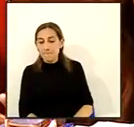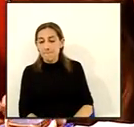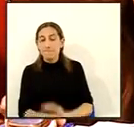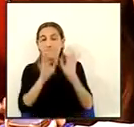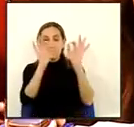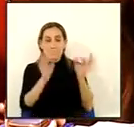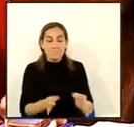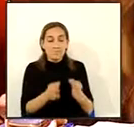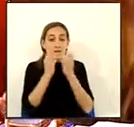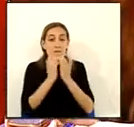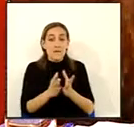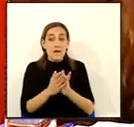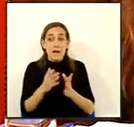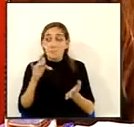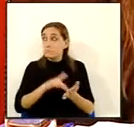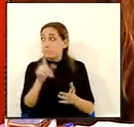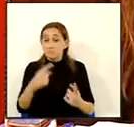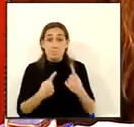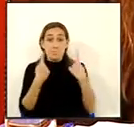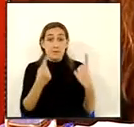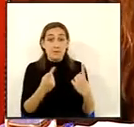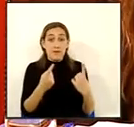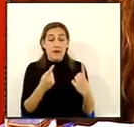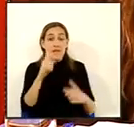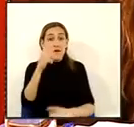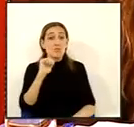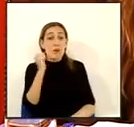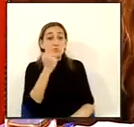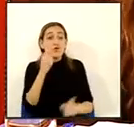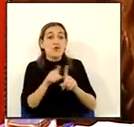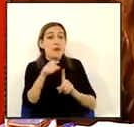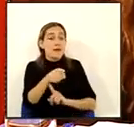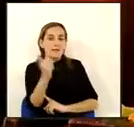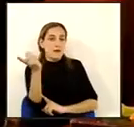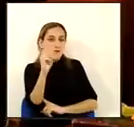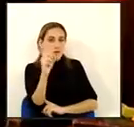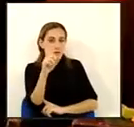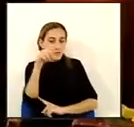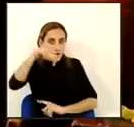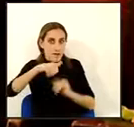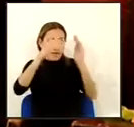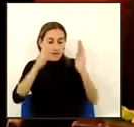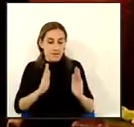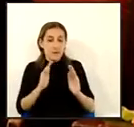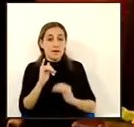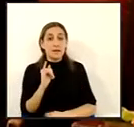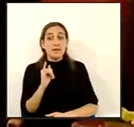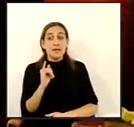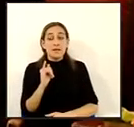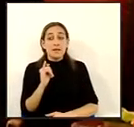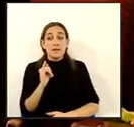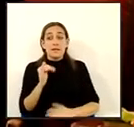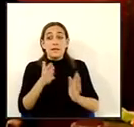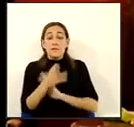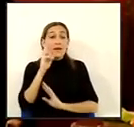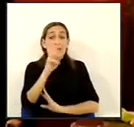Sí, bé, no és la primera vegada que es presenta una moció d'aquestes característiques en aquest consistori i pel que veiem